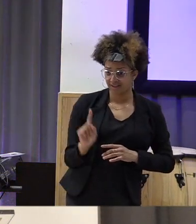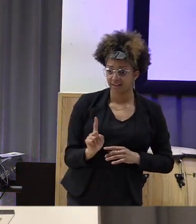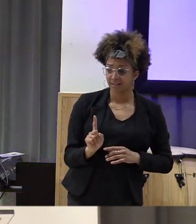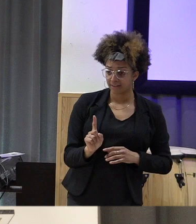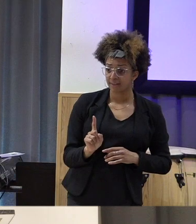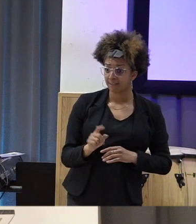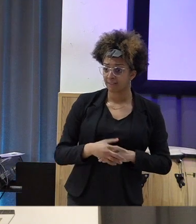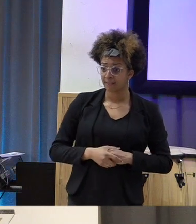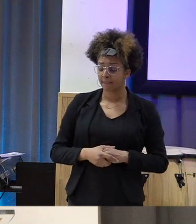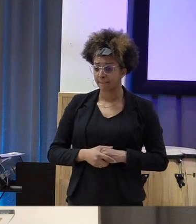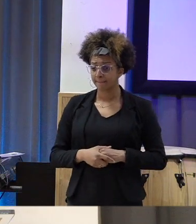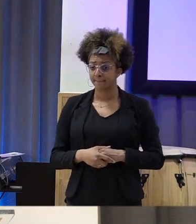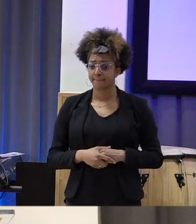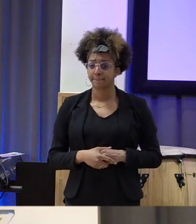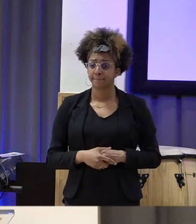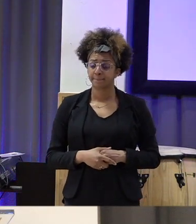Le monde